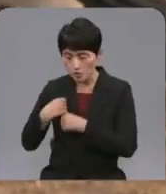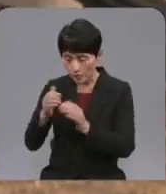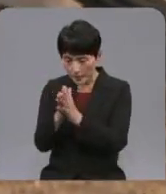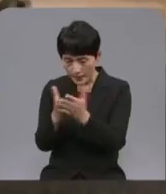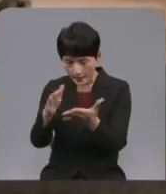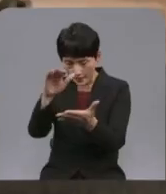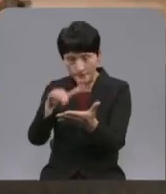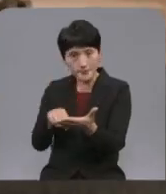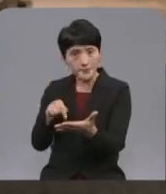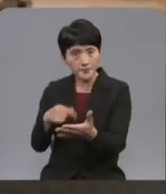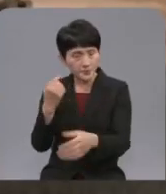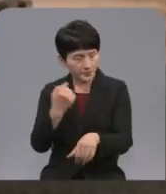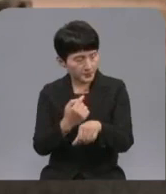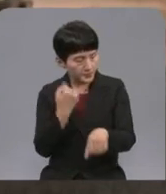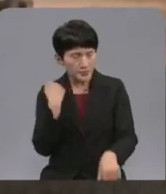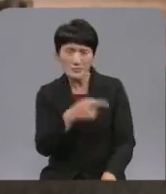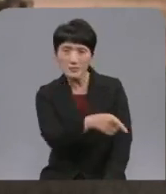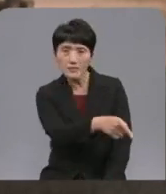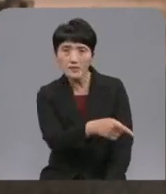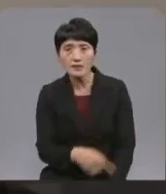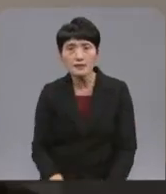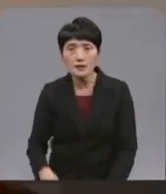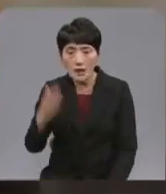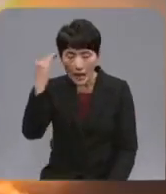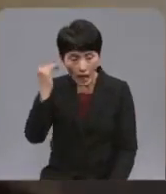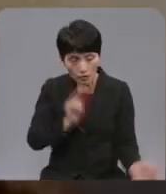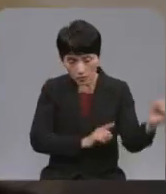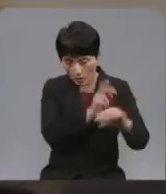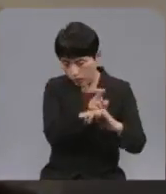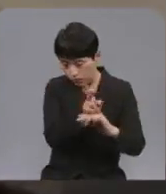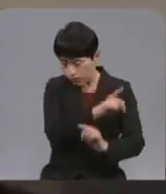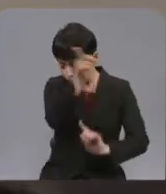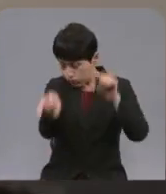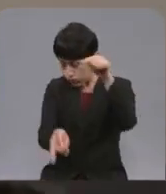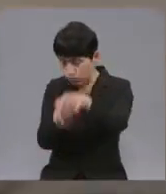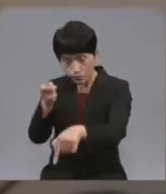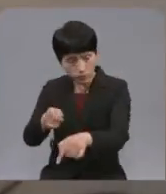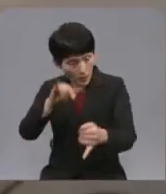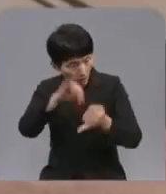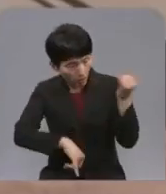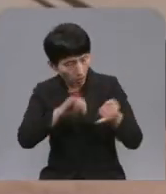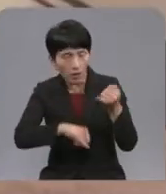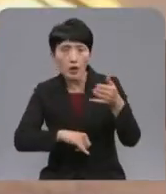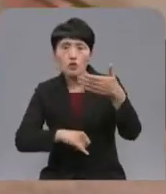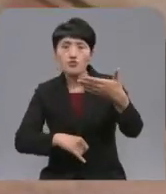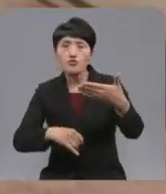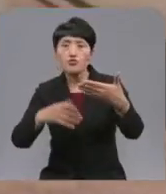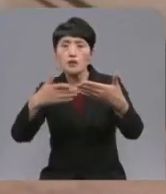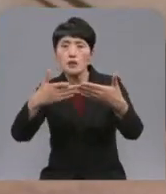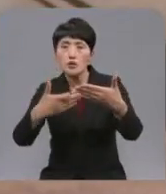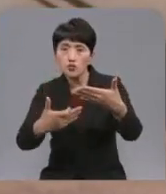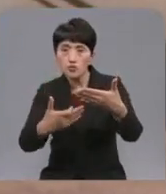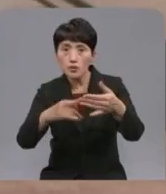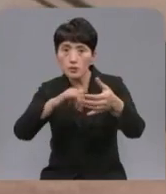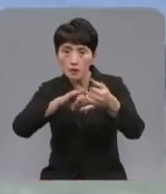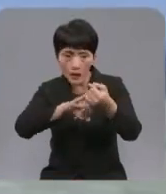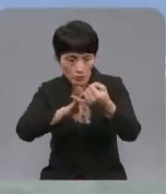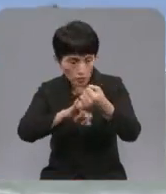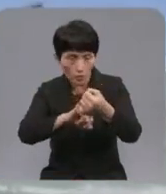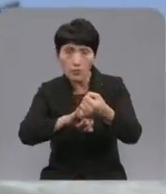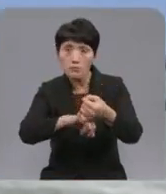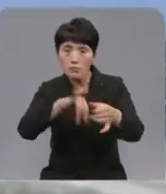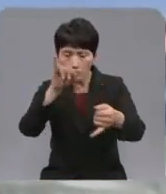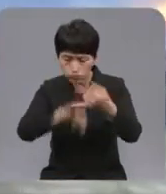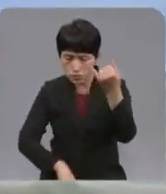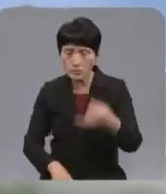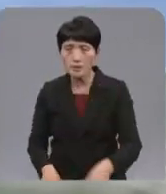体会议上将韩国定义为毫无疑问的敌人。这是自2016年以来，国防白皮书时隔6年